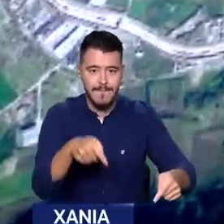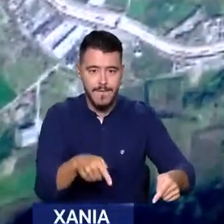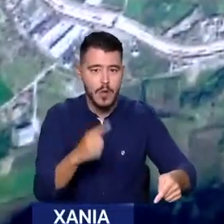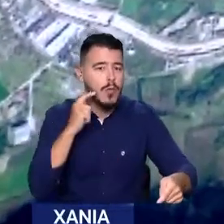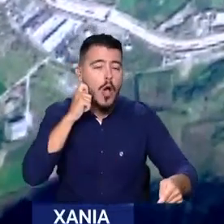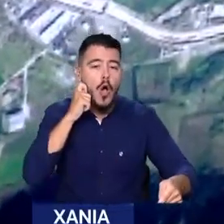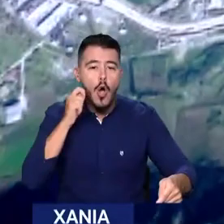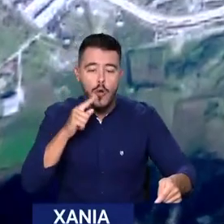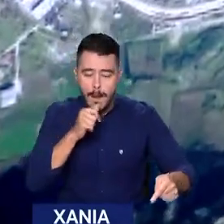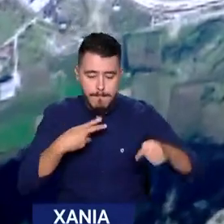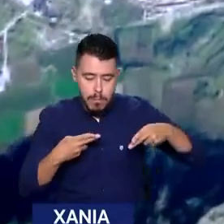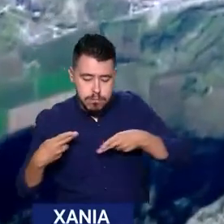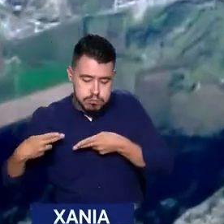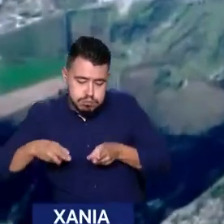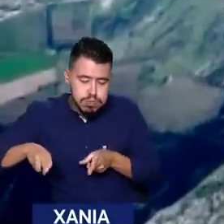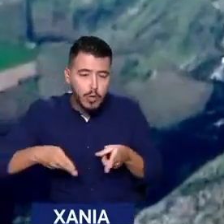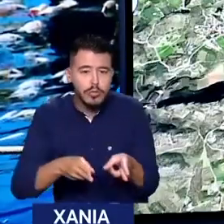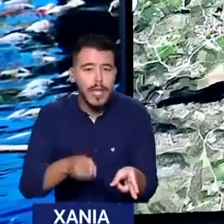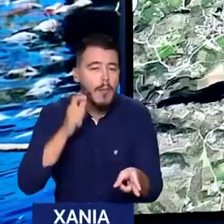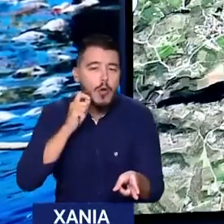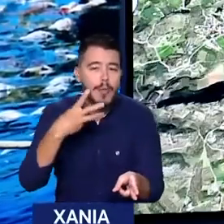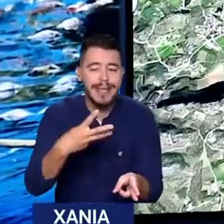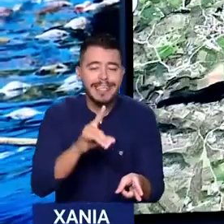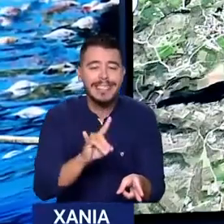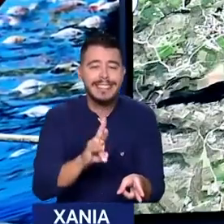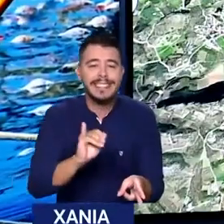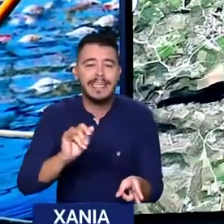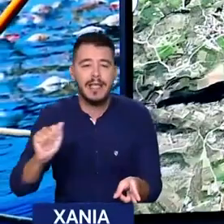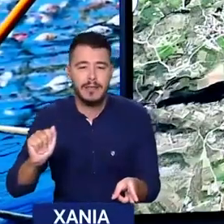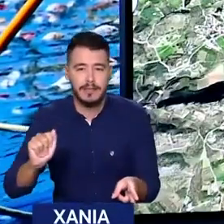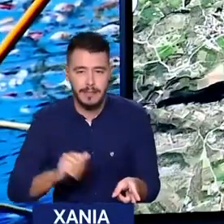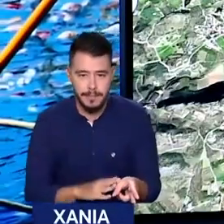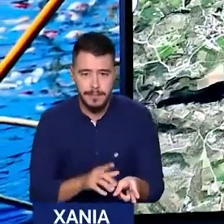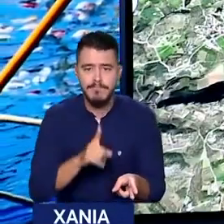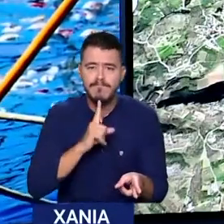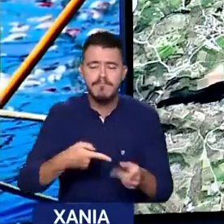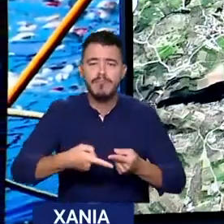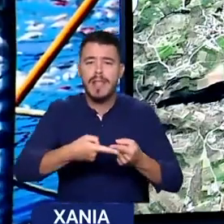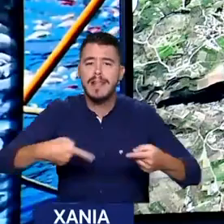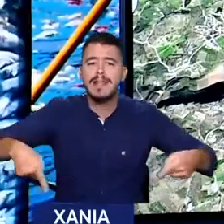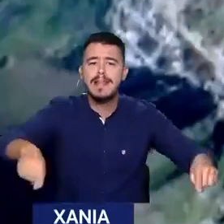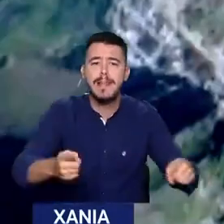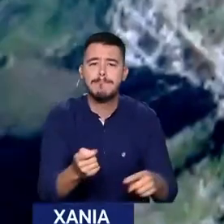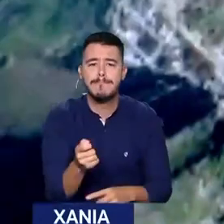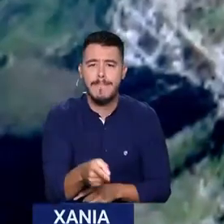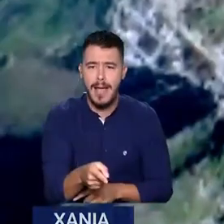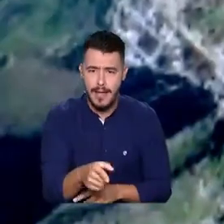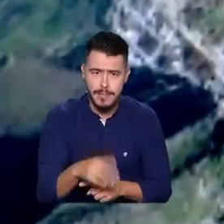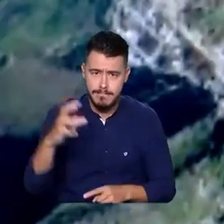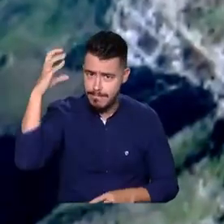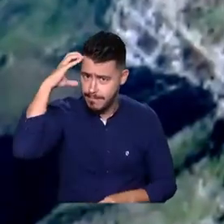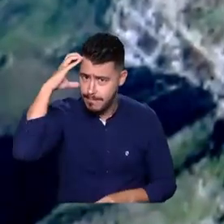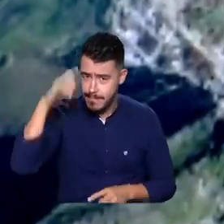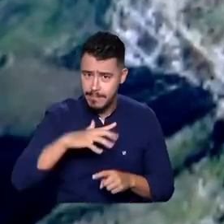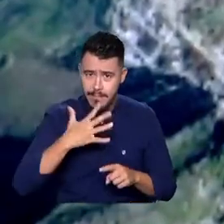Σε αυτό εδώ το σημείο, φίλες και φίλοι. Αυτό που βλέπετε εδώ είναι το λιμάνι του Βόλου. Θυμάστε ότι οι πρώτες εικόνες που πήραμε ήταν με τα ψάρια